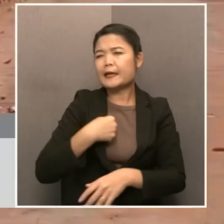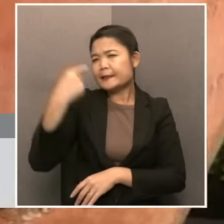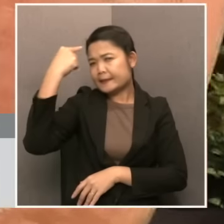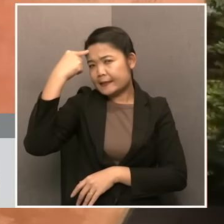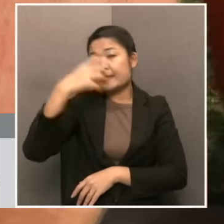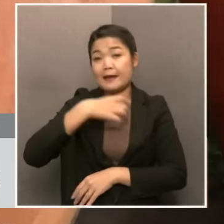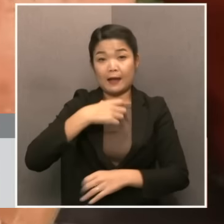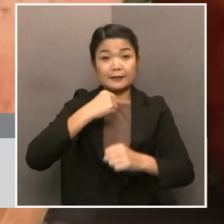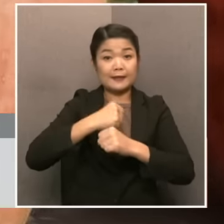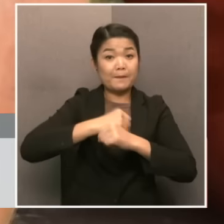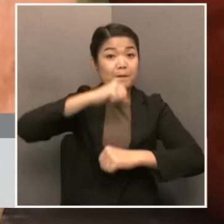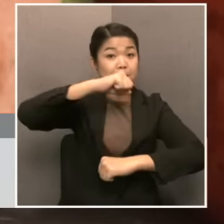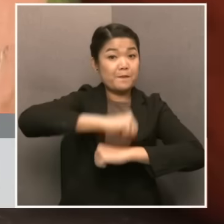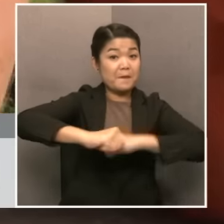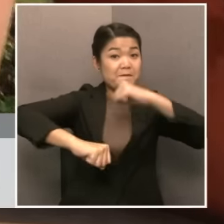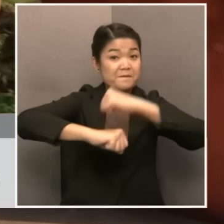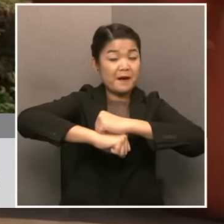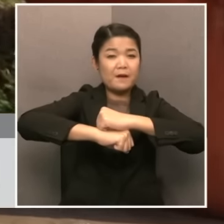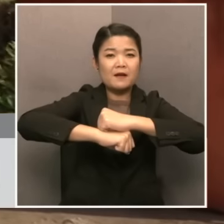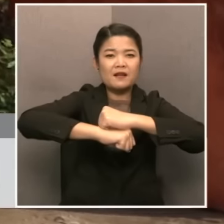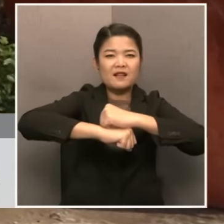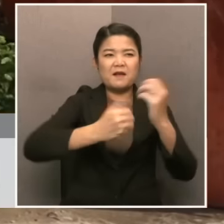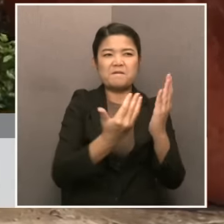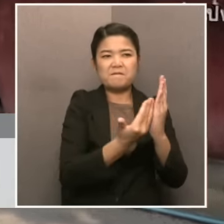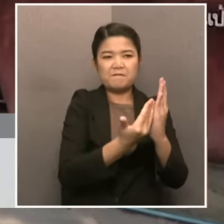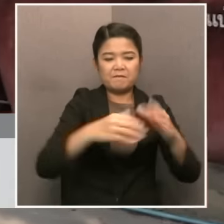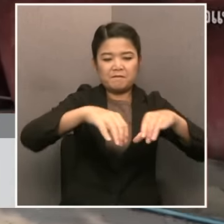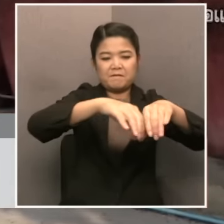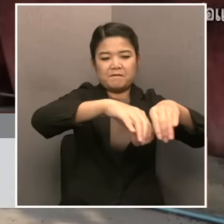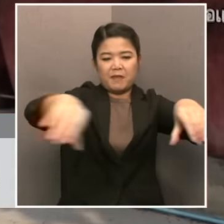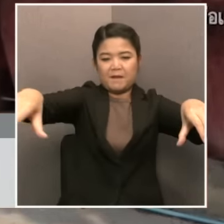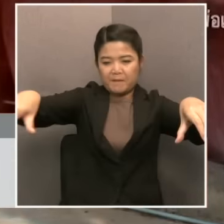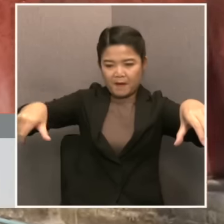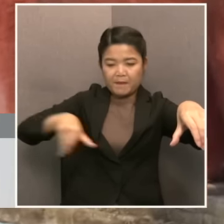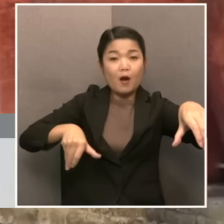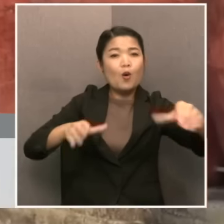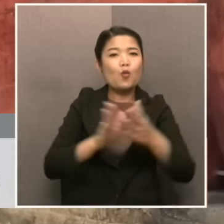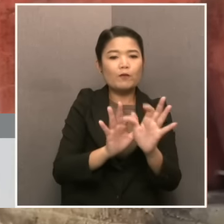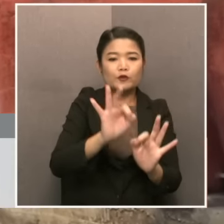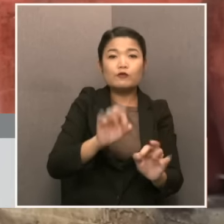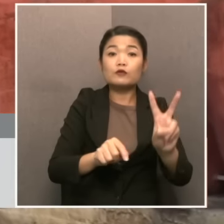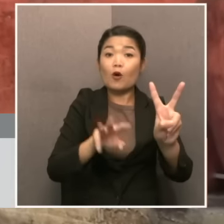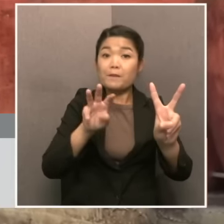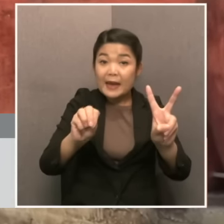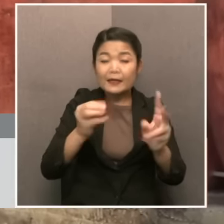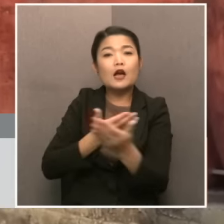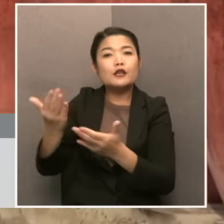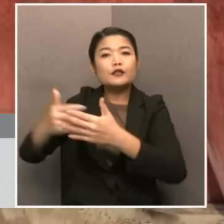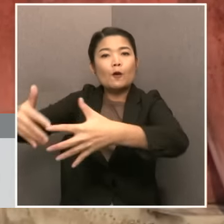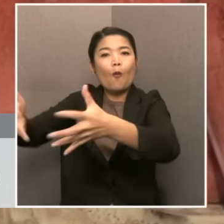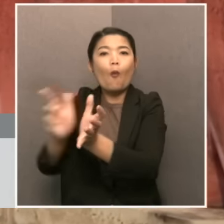สร้างกำแพงขึ้นรอบวัดด้วยการเทคอนกรีตเป็นฐานกว้างประมาณ2เมตรโดยรอบจากนั้นก็ซื้อองค์ขนาดใหญ่ม